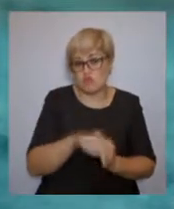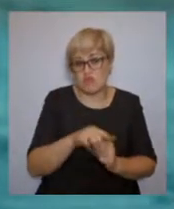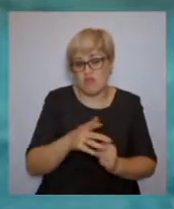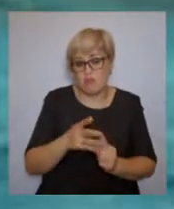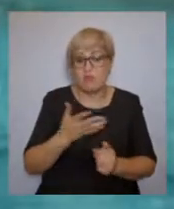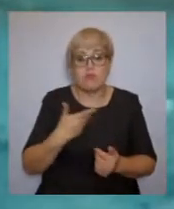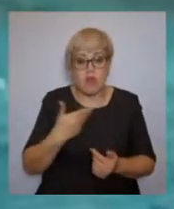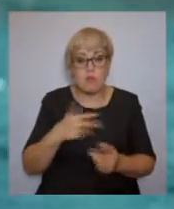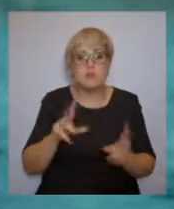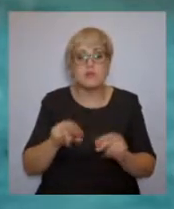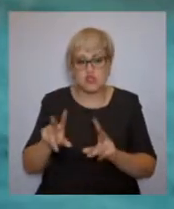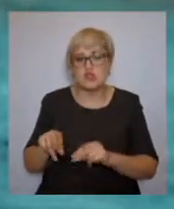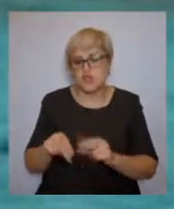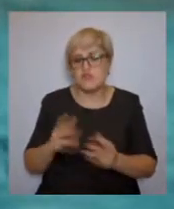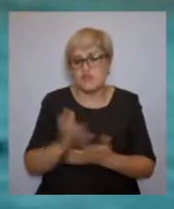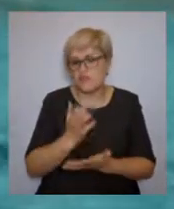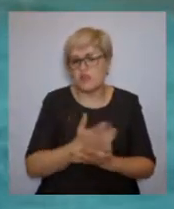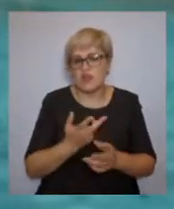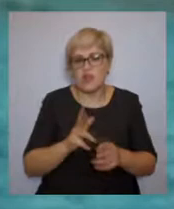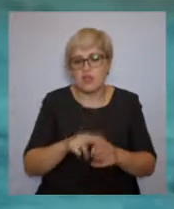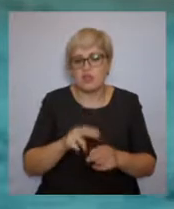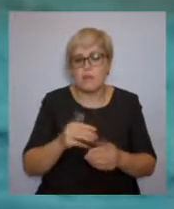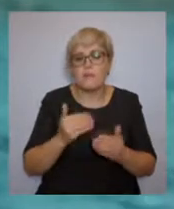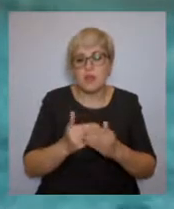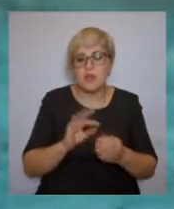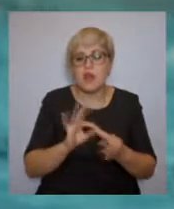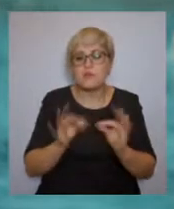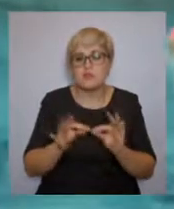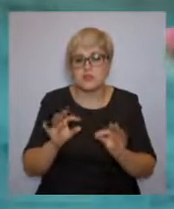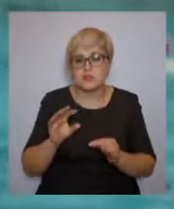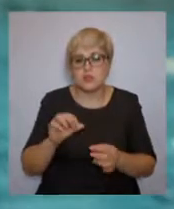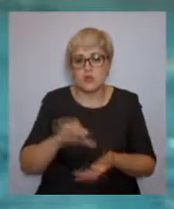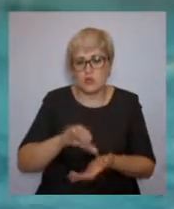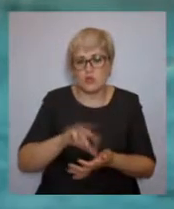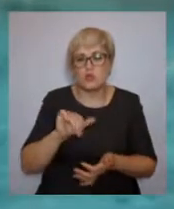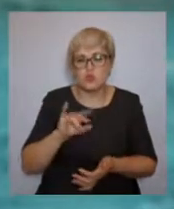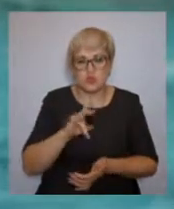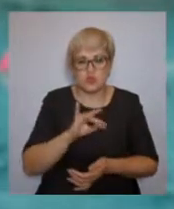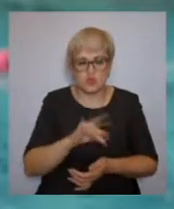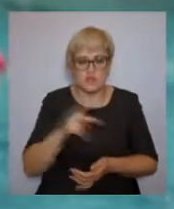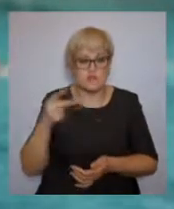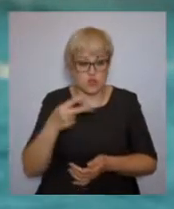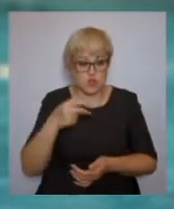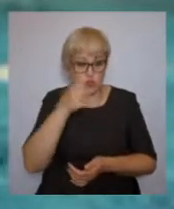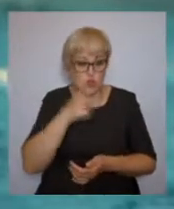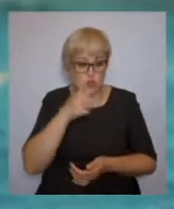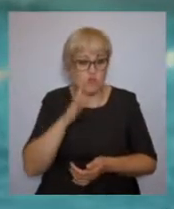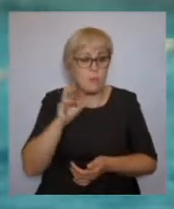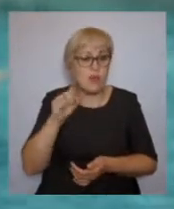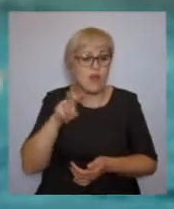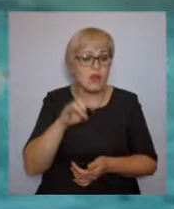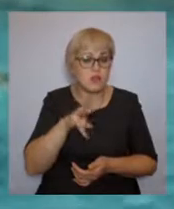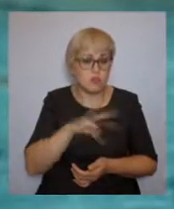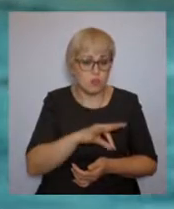женская водное поло стал олимпийским видом спорта и на тот момент конечно ну это было наверное мечта любого